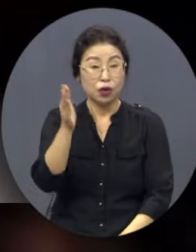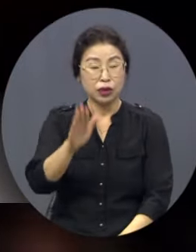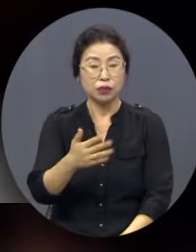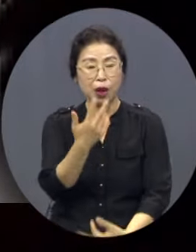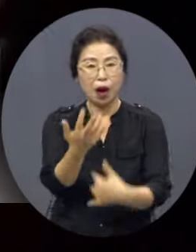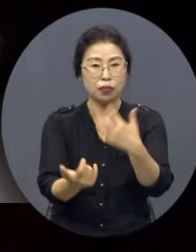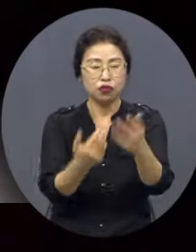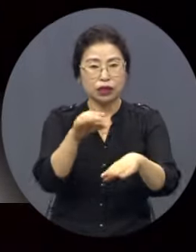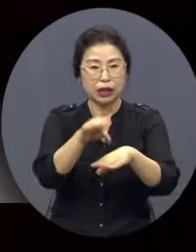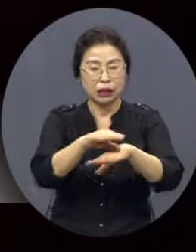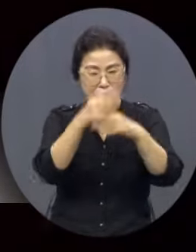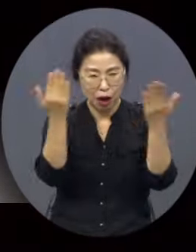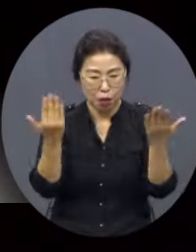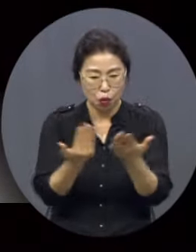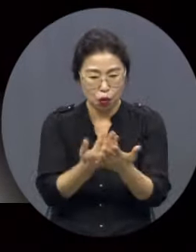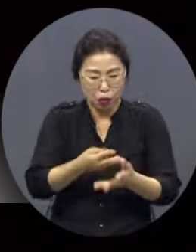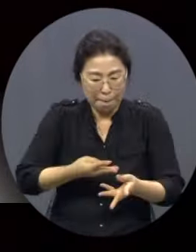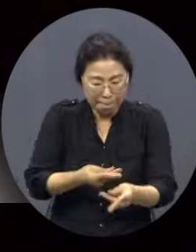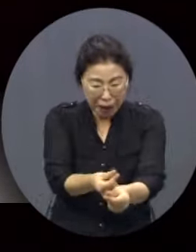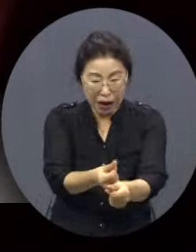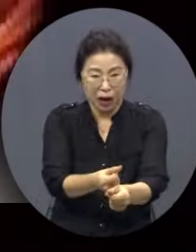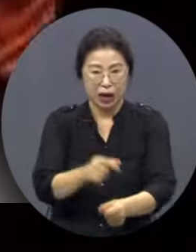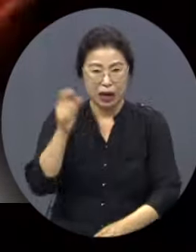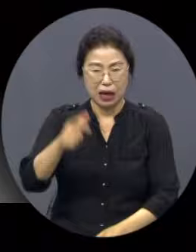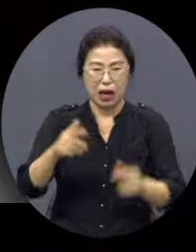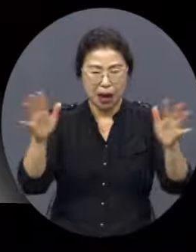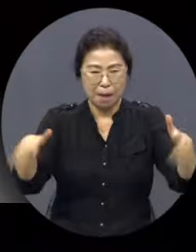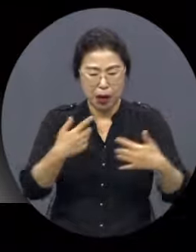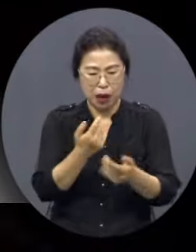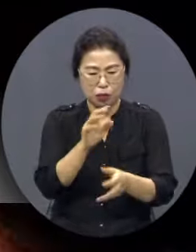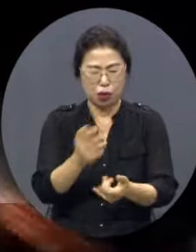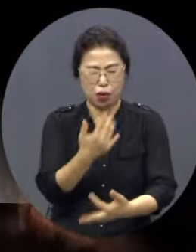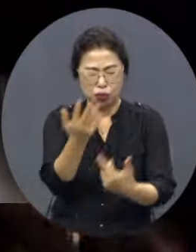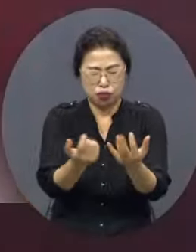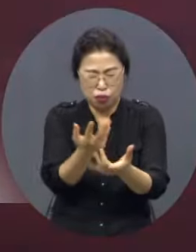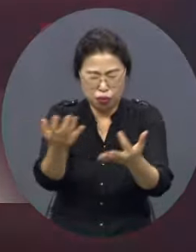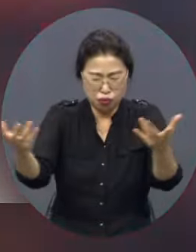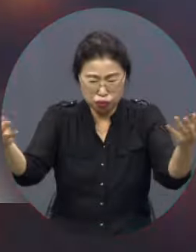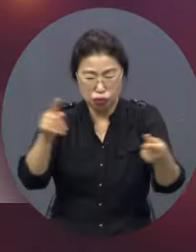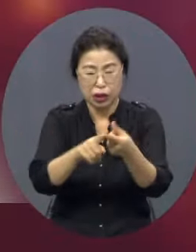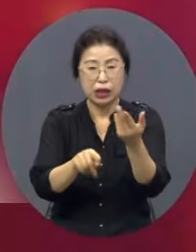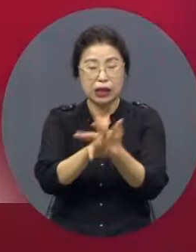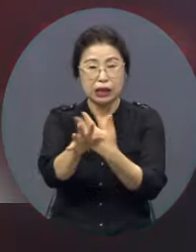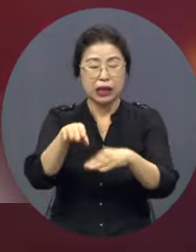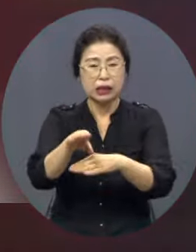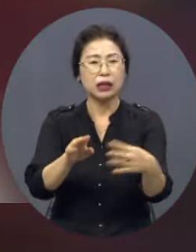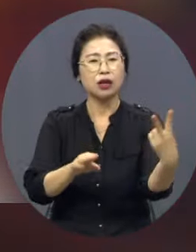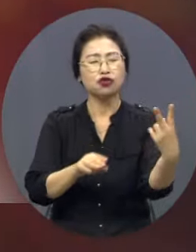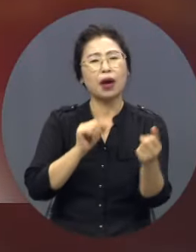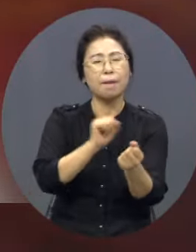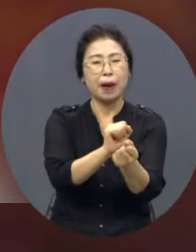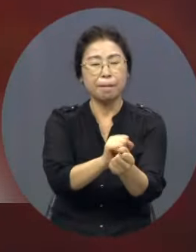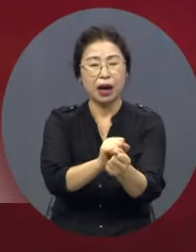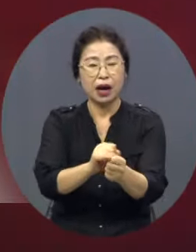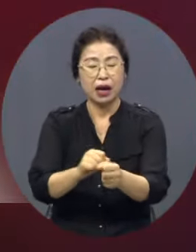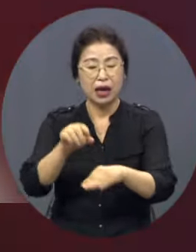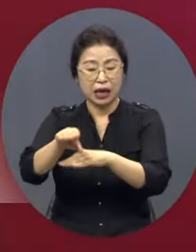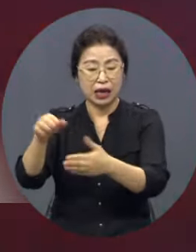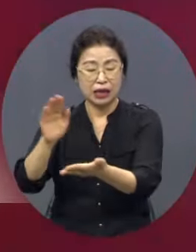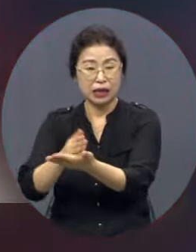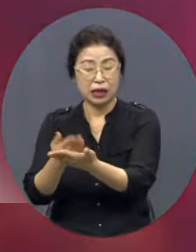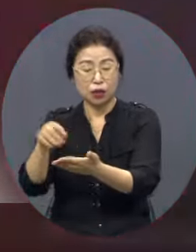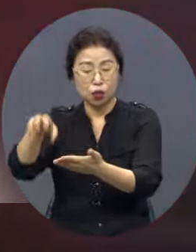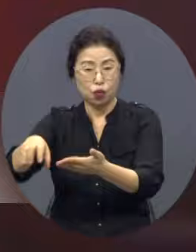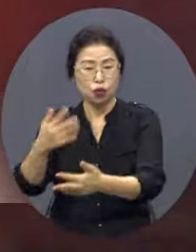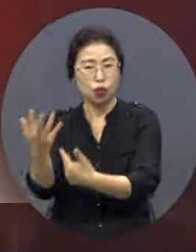불이 난 차량이 모두 탔고 강풍으로 불길이 번지면서 다른 차량 두 대와 주변 카센터 일부까지